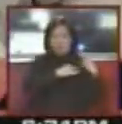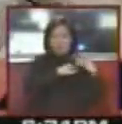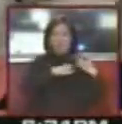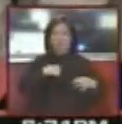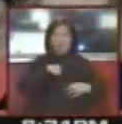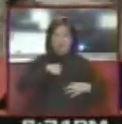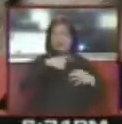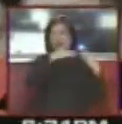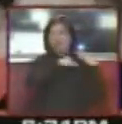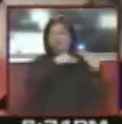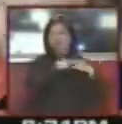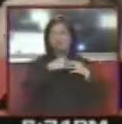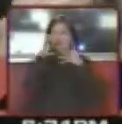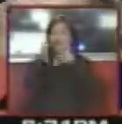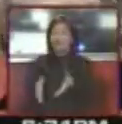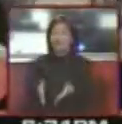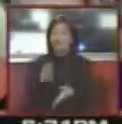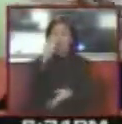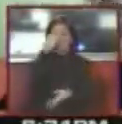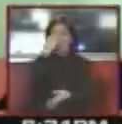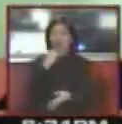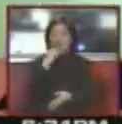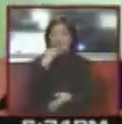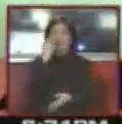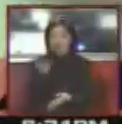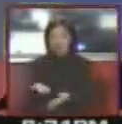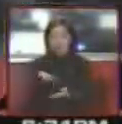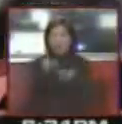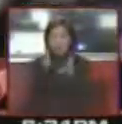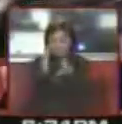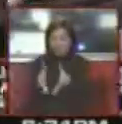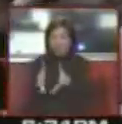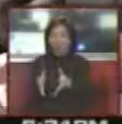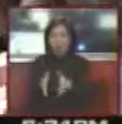iwan ang natutulog na anak para mamili ng panghanda sa karawan ng bata.